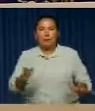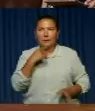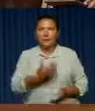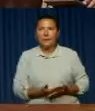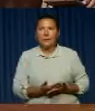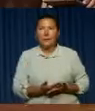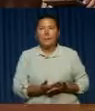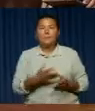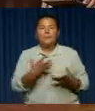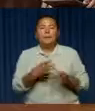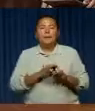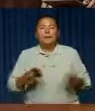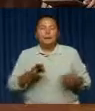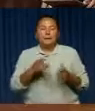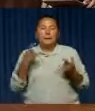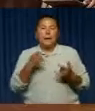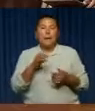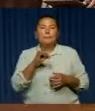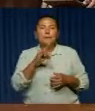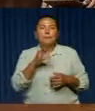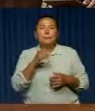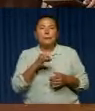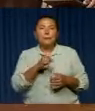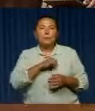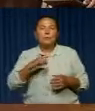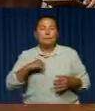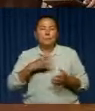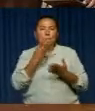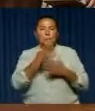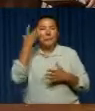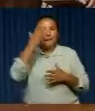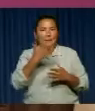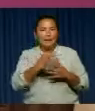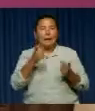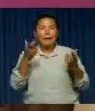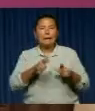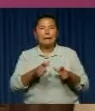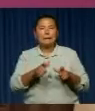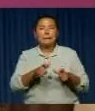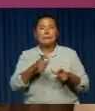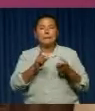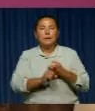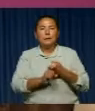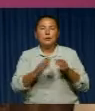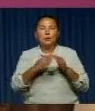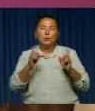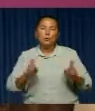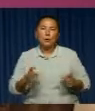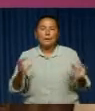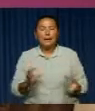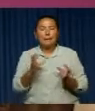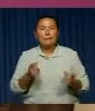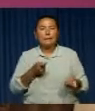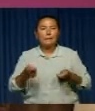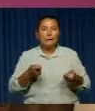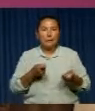Енді біздің тұрақты көрерменіміз бар. Айбек Қалниязов есімді өзінің пікірін білдірген екен. Карантин кезінде індетке байланысты үйде отыру керек, сақтық шараларын